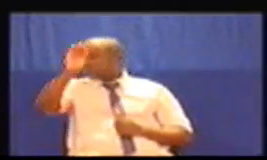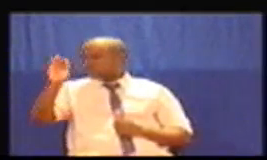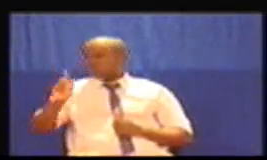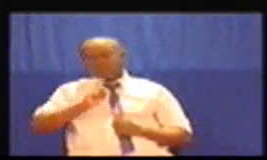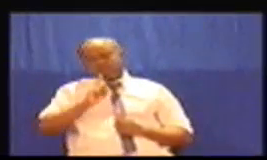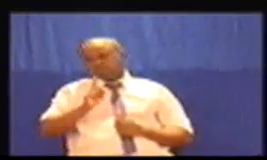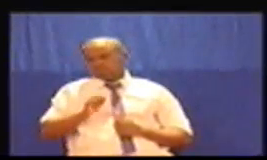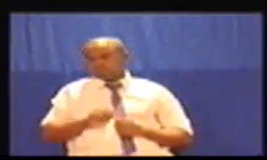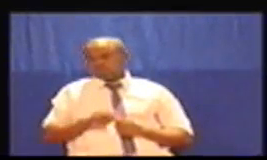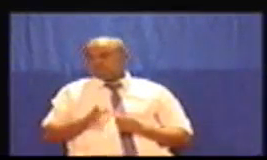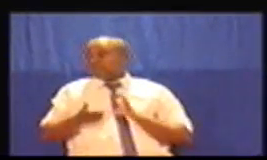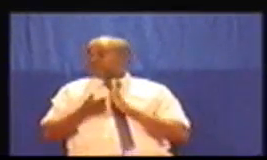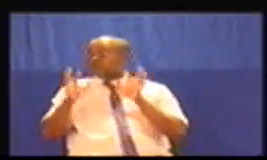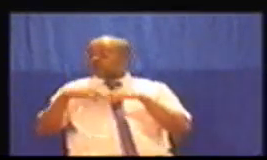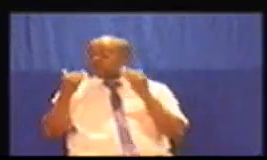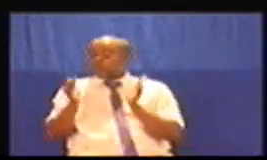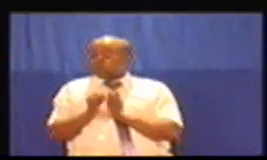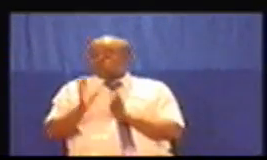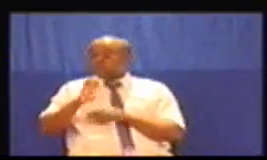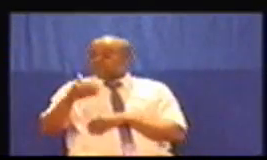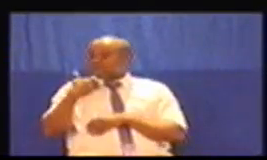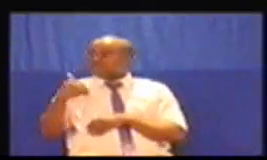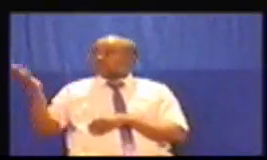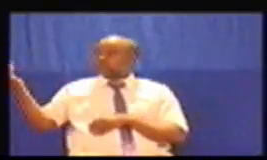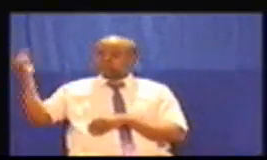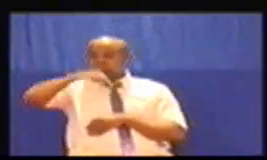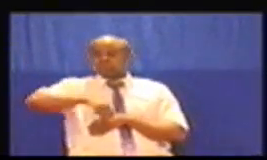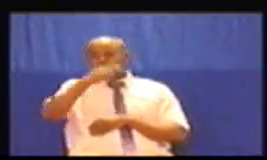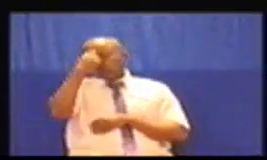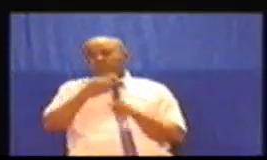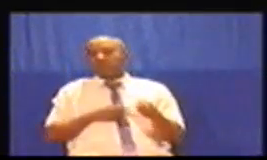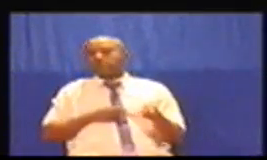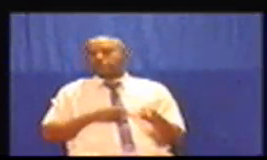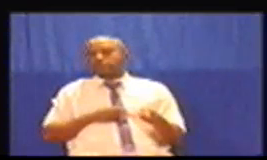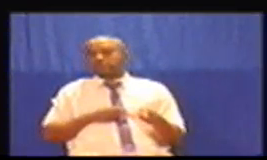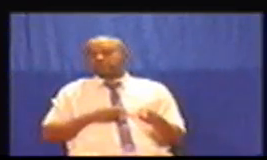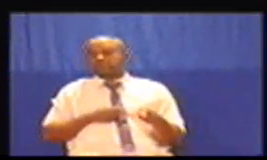Ikiwezekana wale wenye familia ndogo kule Dar, basi sio mbaya mkiagiza waje Dodoma.